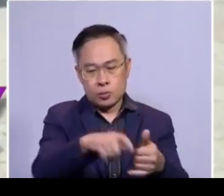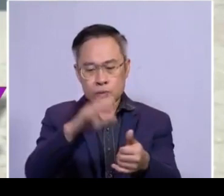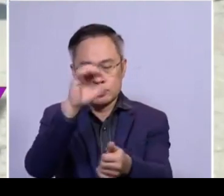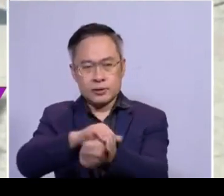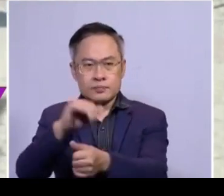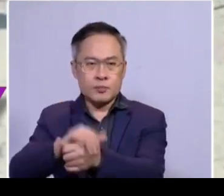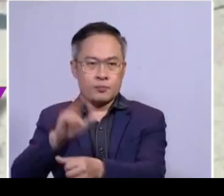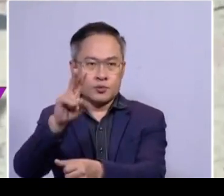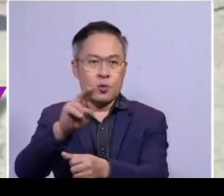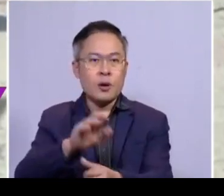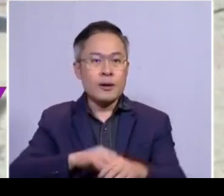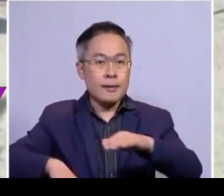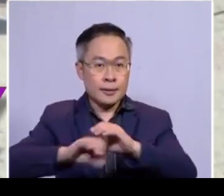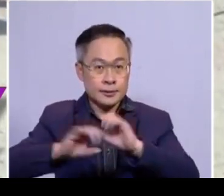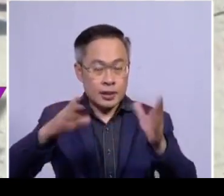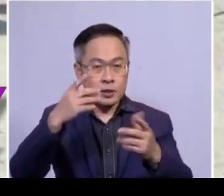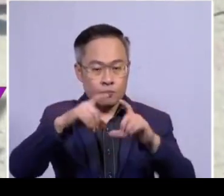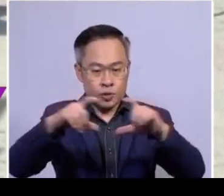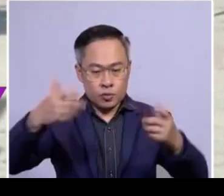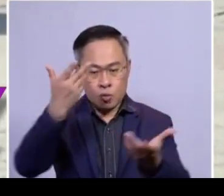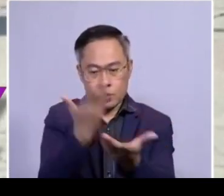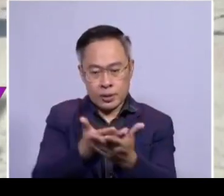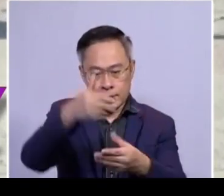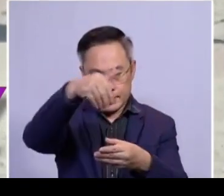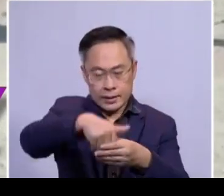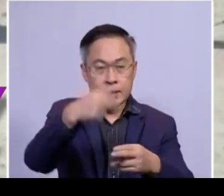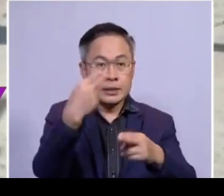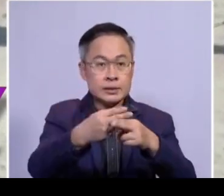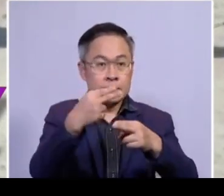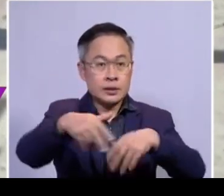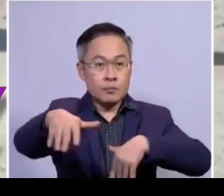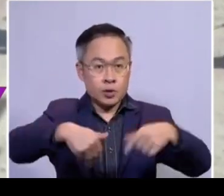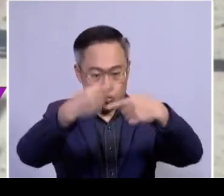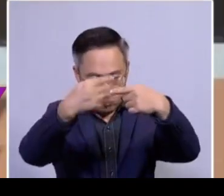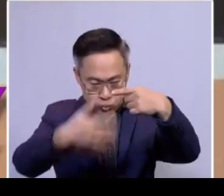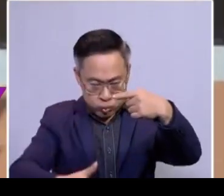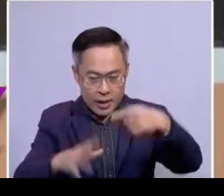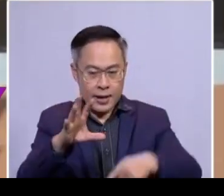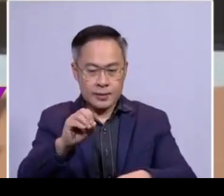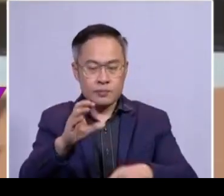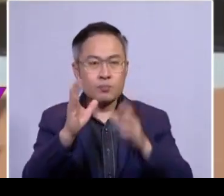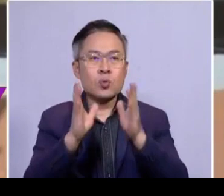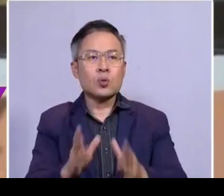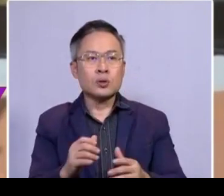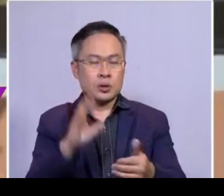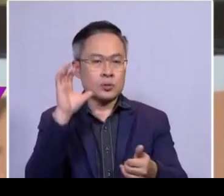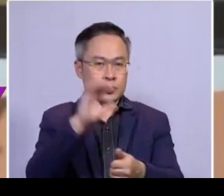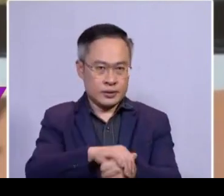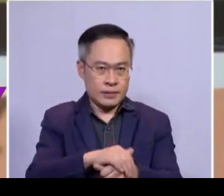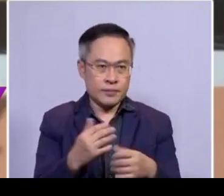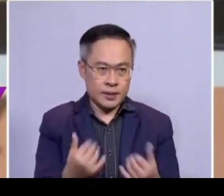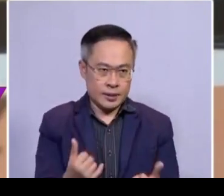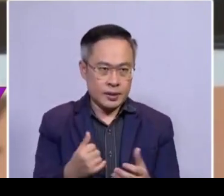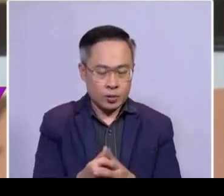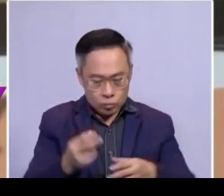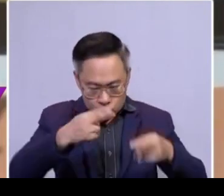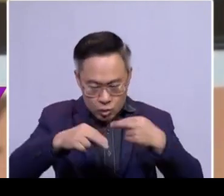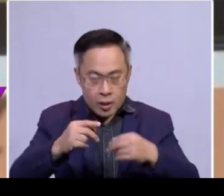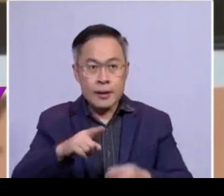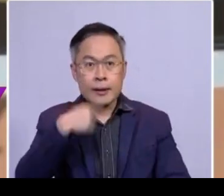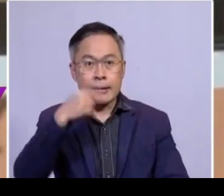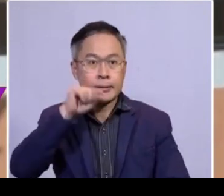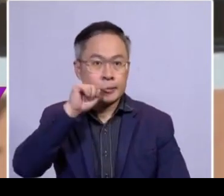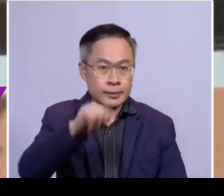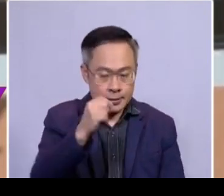2คนพร้อมกับซองบรรจุเงินสดและรายชื่อประชาชนประมาณ 50คนตอนนี้ก็อยู่ระหว่างการสอบสวนและขยายผลหาตัว